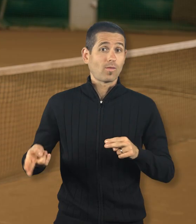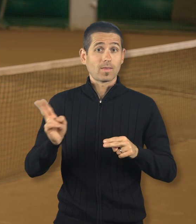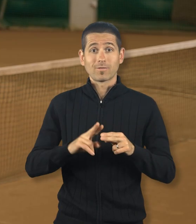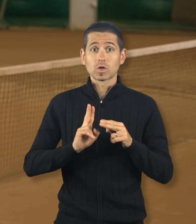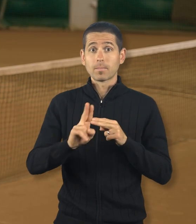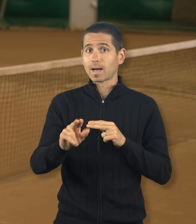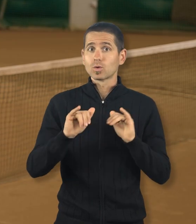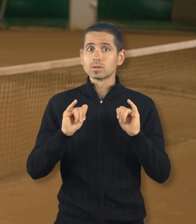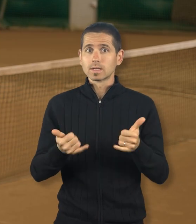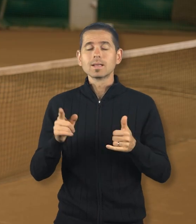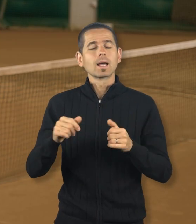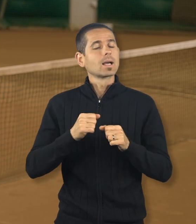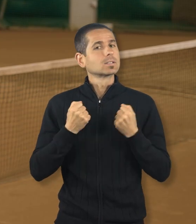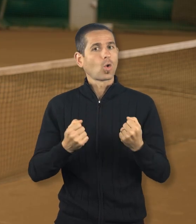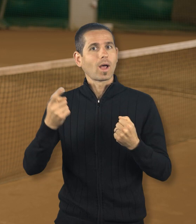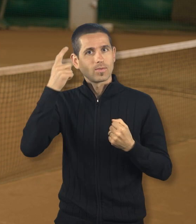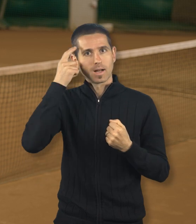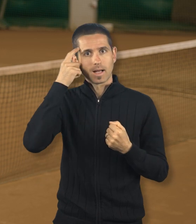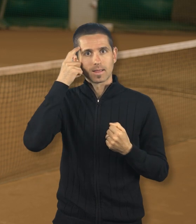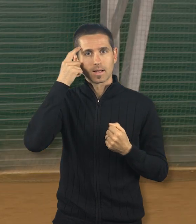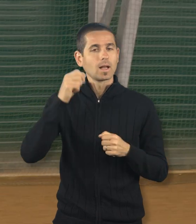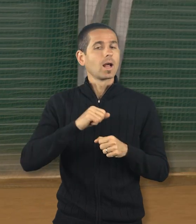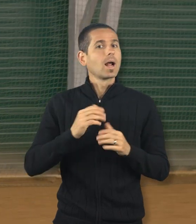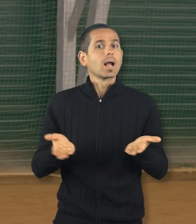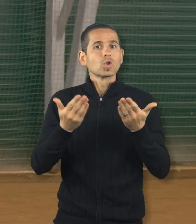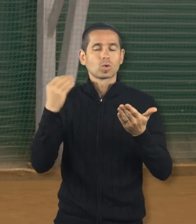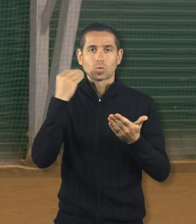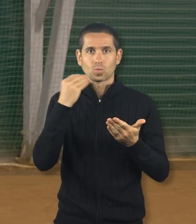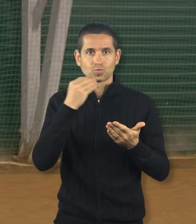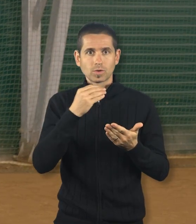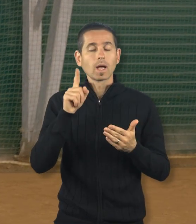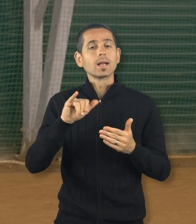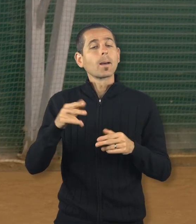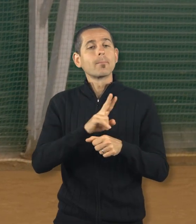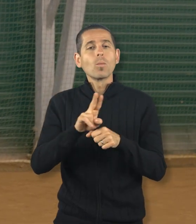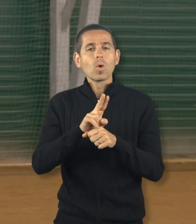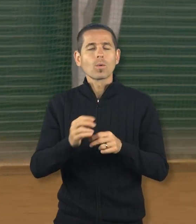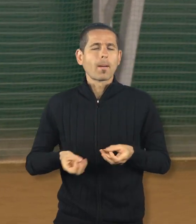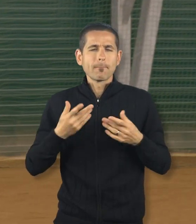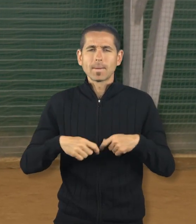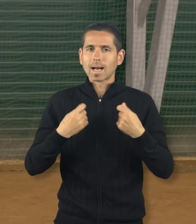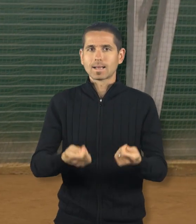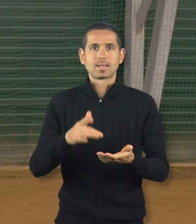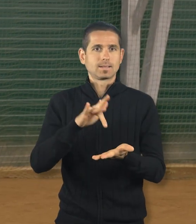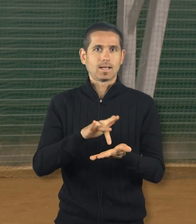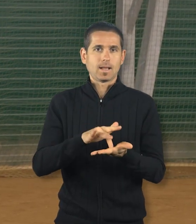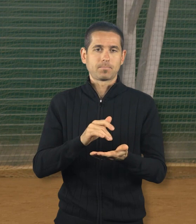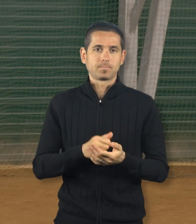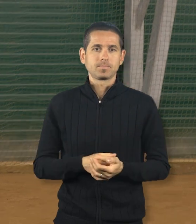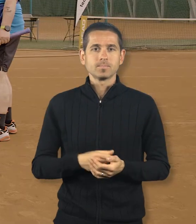Njegova največja prednost je v tem, da je izredno inteligenten, hitro se uči in je popolnoma predan